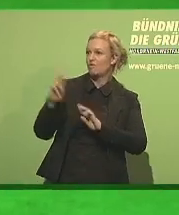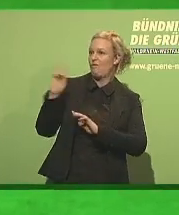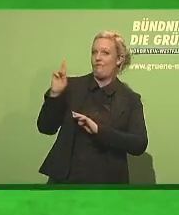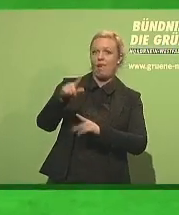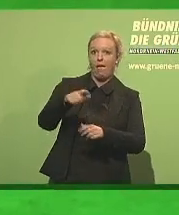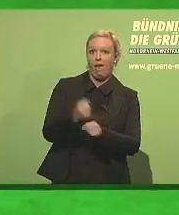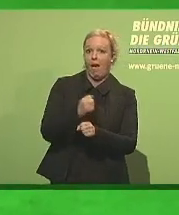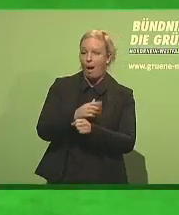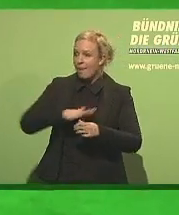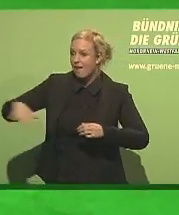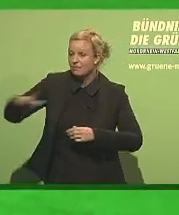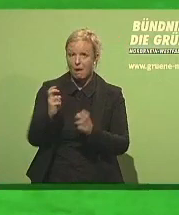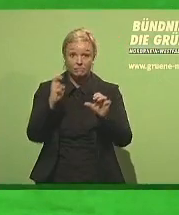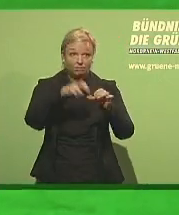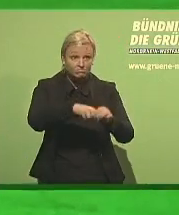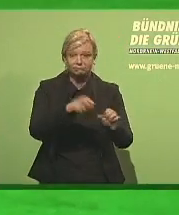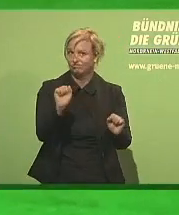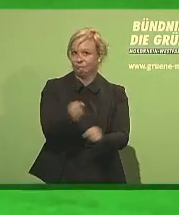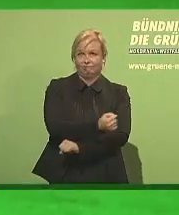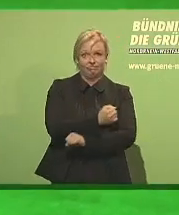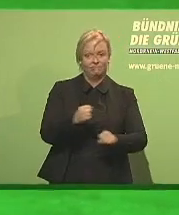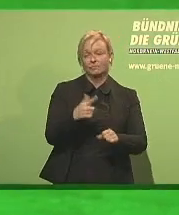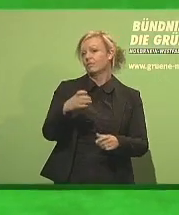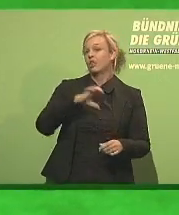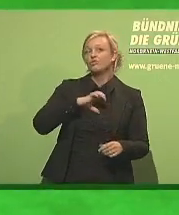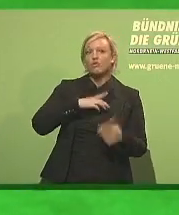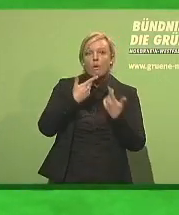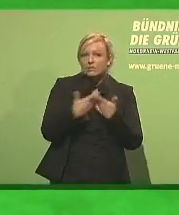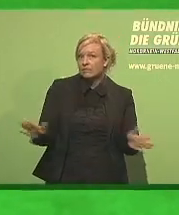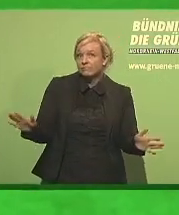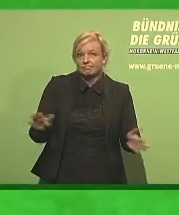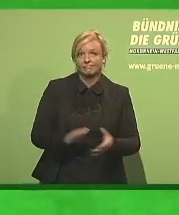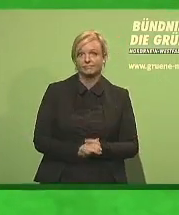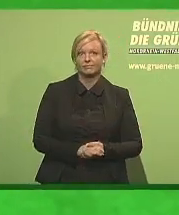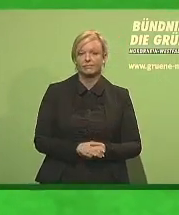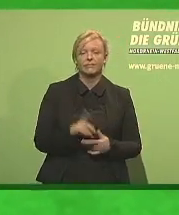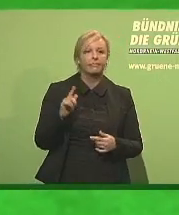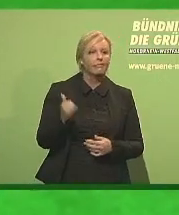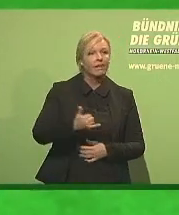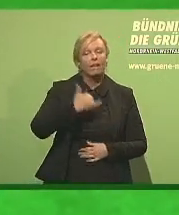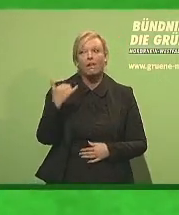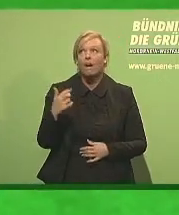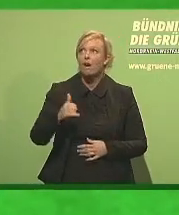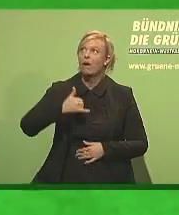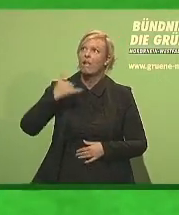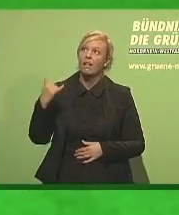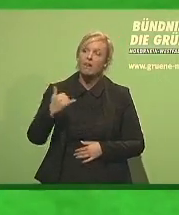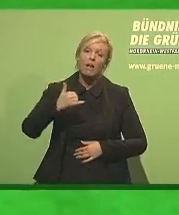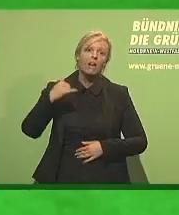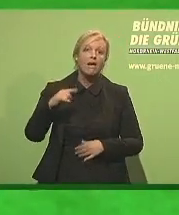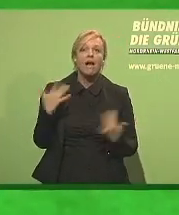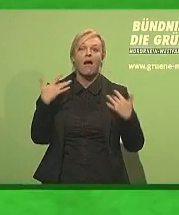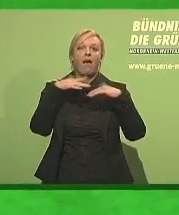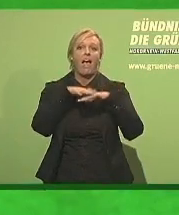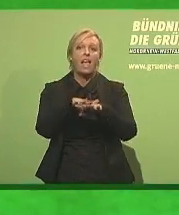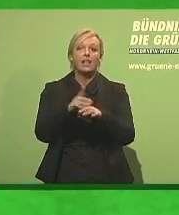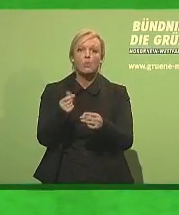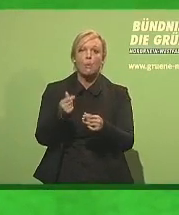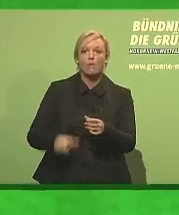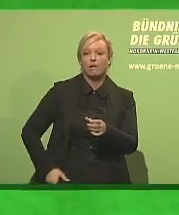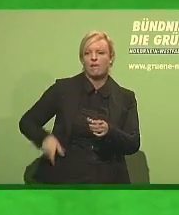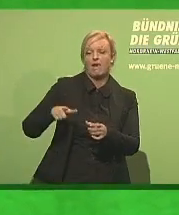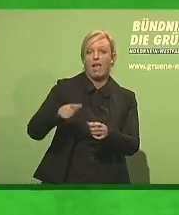ersten Arbeitsmarkt nicht finden und die ohne Chance blieben, weil Jahr für Jahr das Eingliederungsbudget der Jobcenter